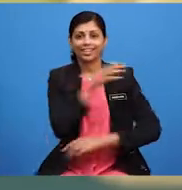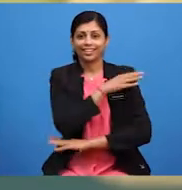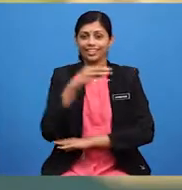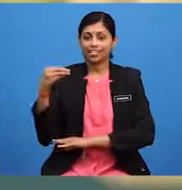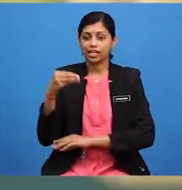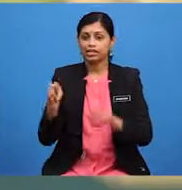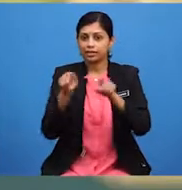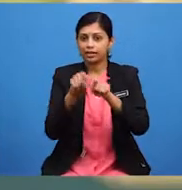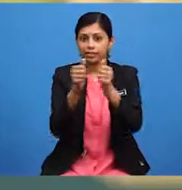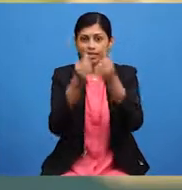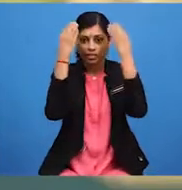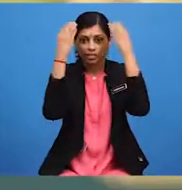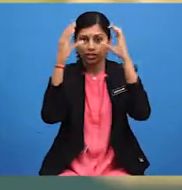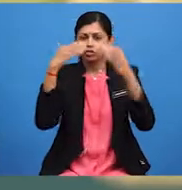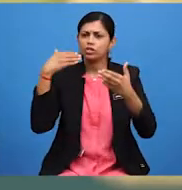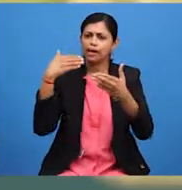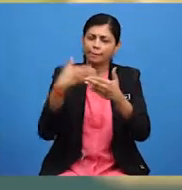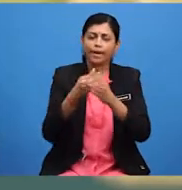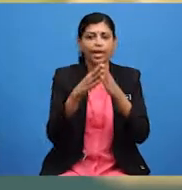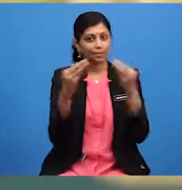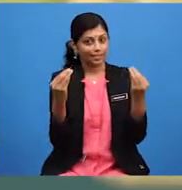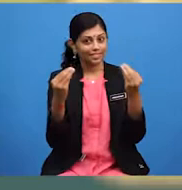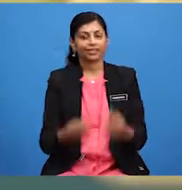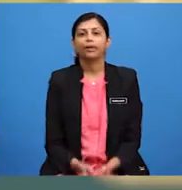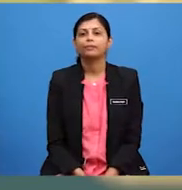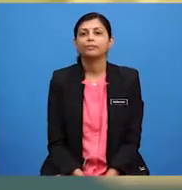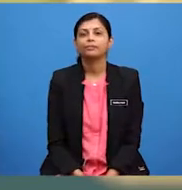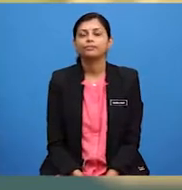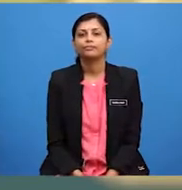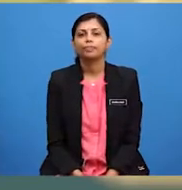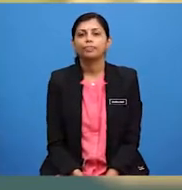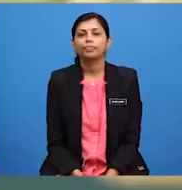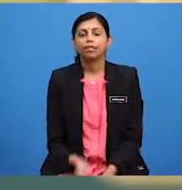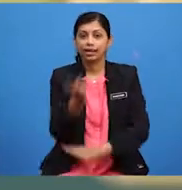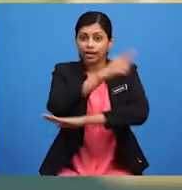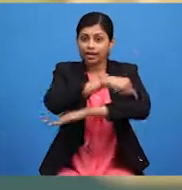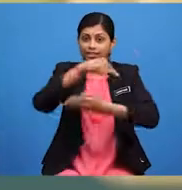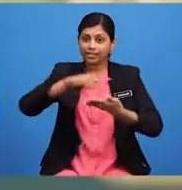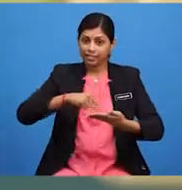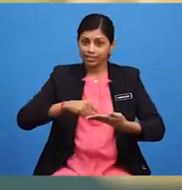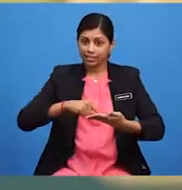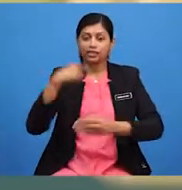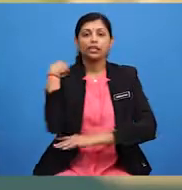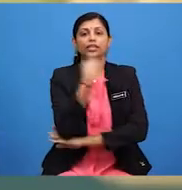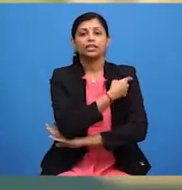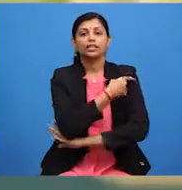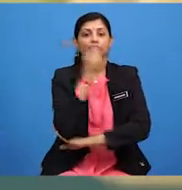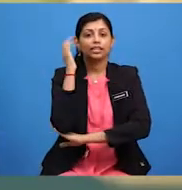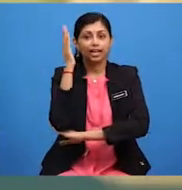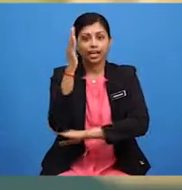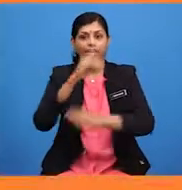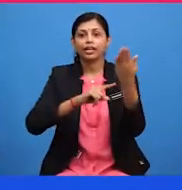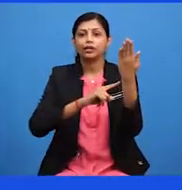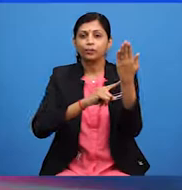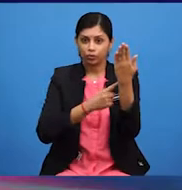bersama cikgu sehingga ke akhir rancangan ini. Pada hari ini, kita semua akan